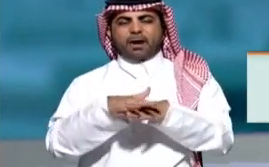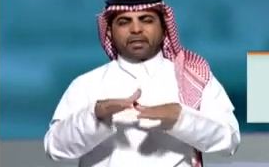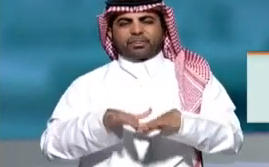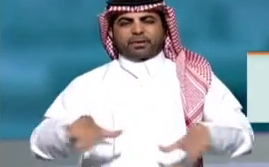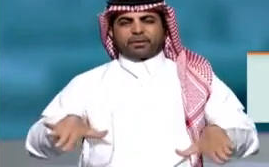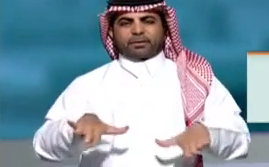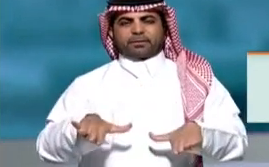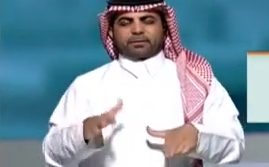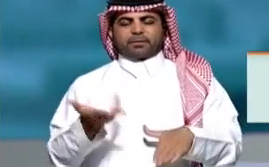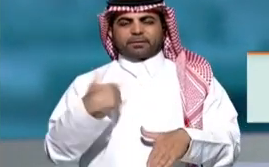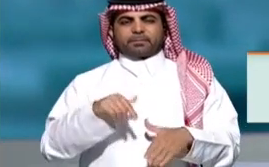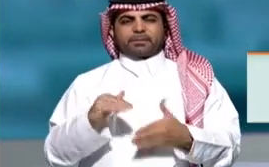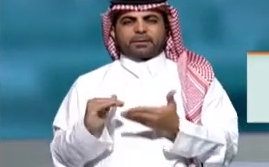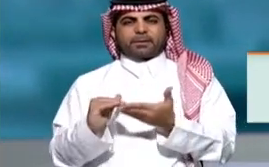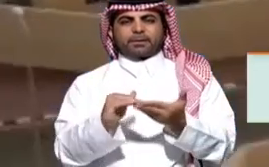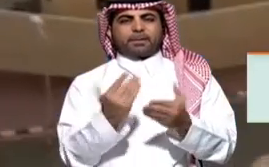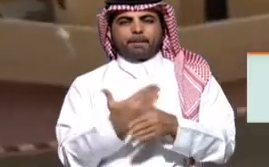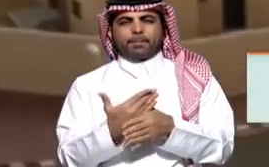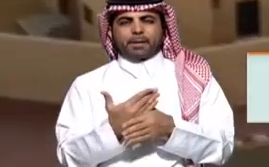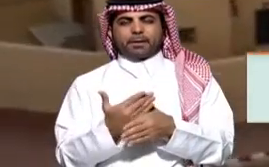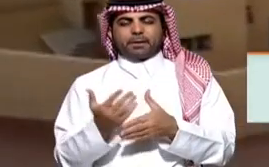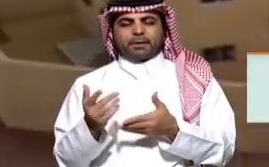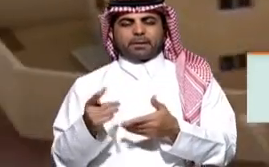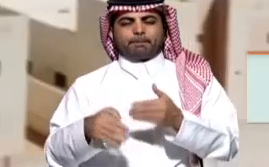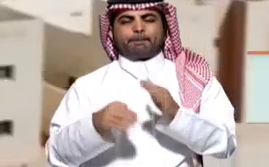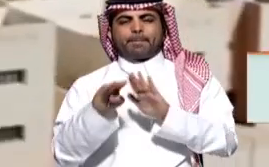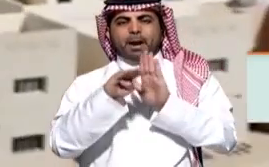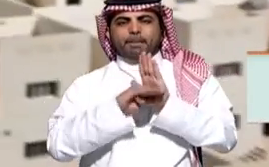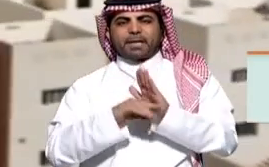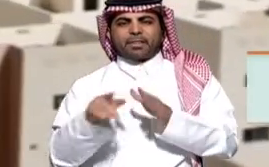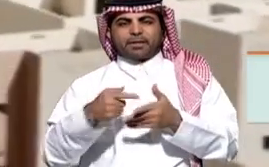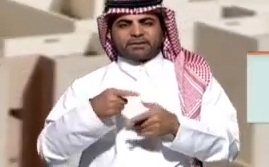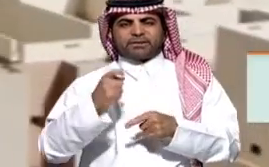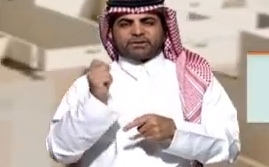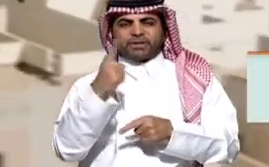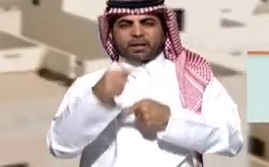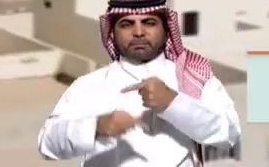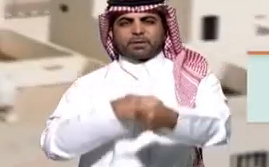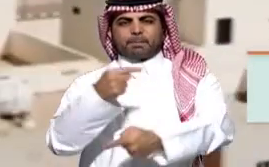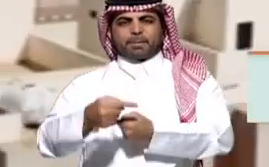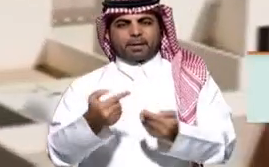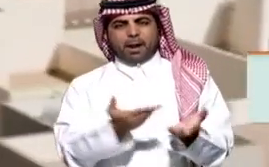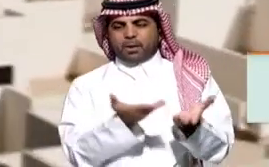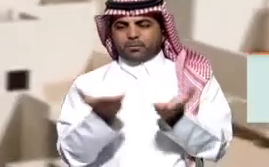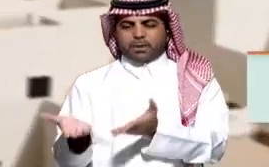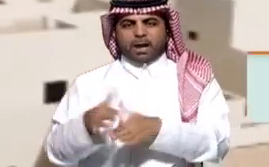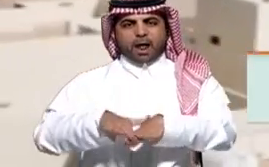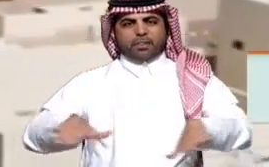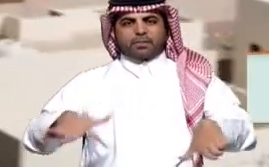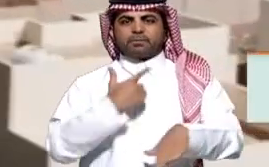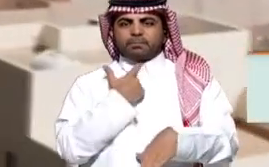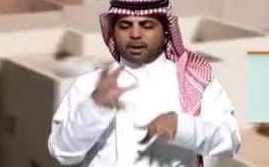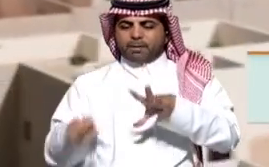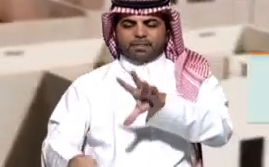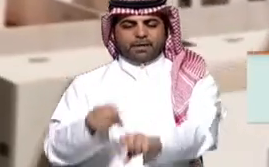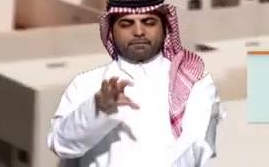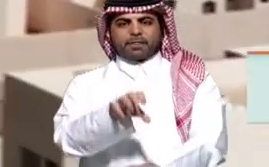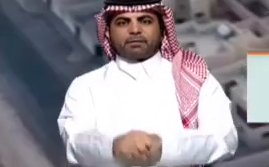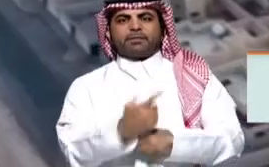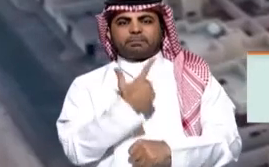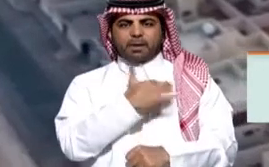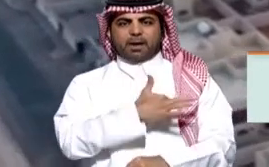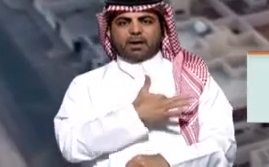السكنية المتاحة للأراضي، والتي يستمر البرنامج في طرحها شهريا وإتاحتها أمام المستفيدين للحجز، داعين